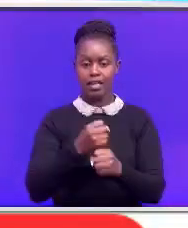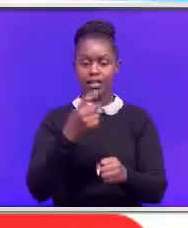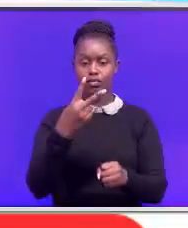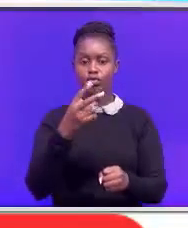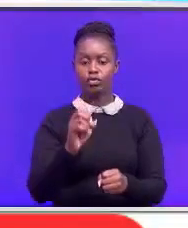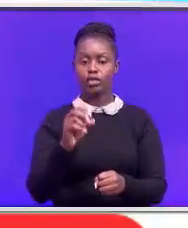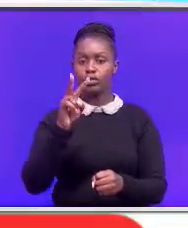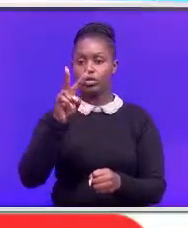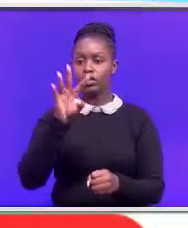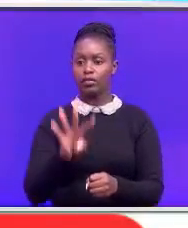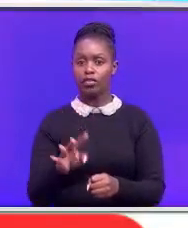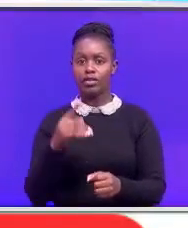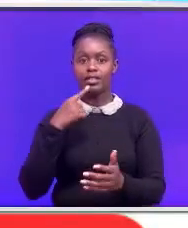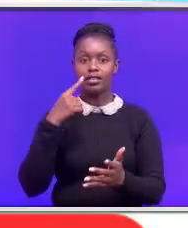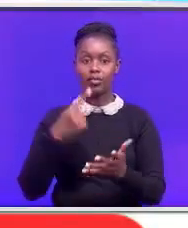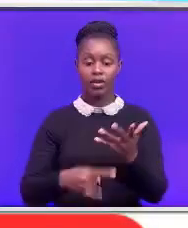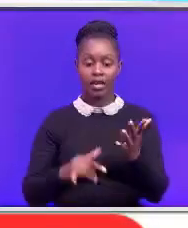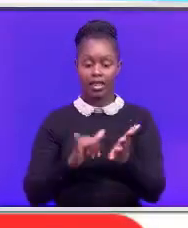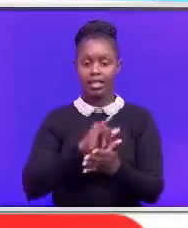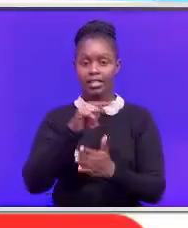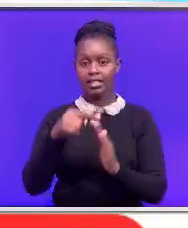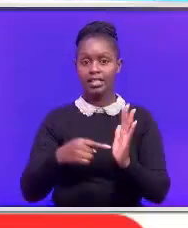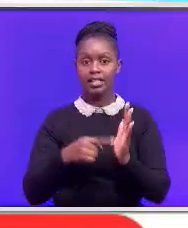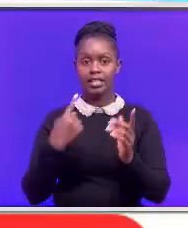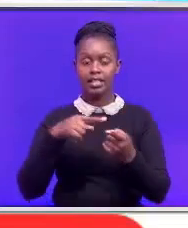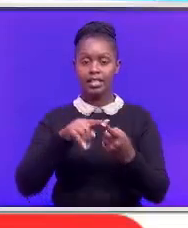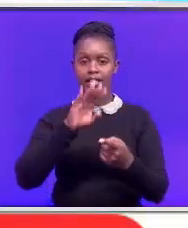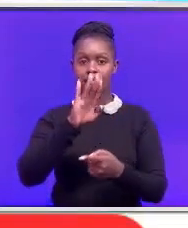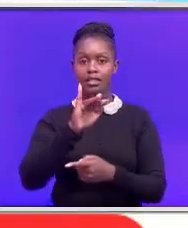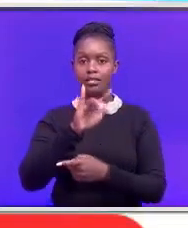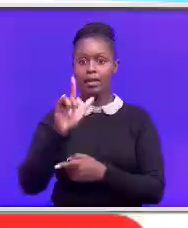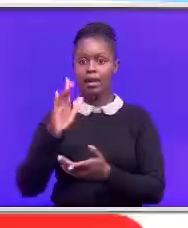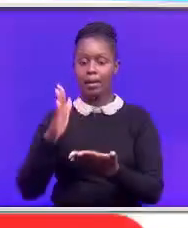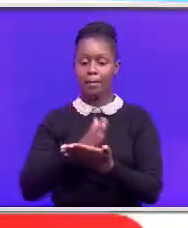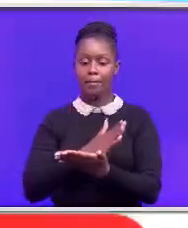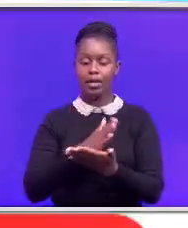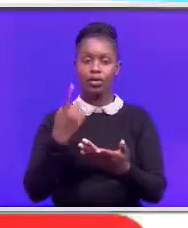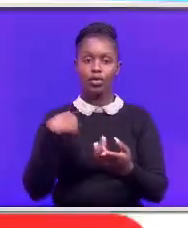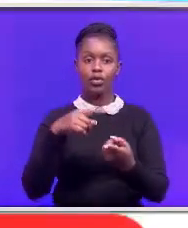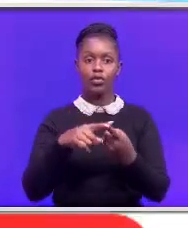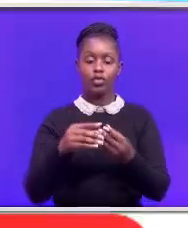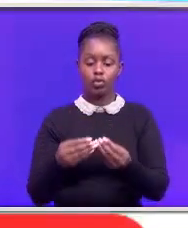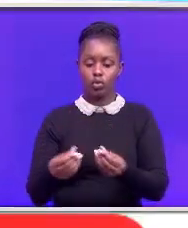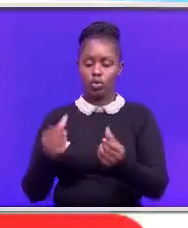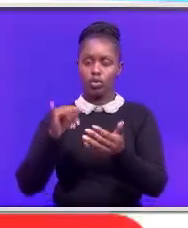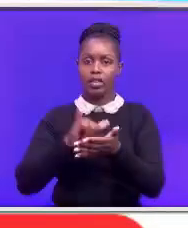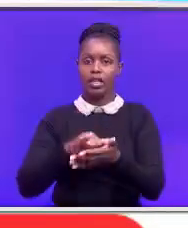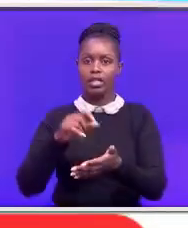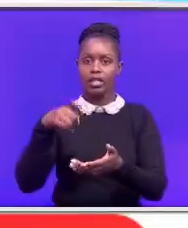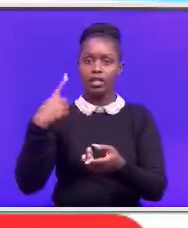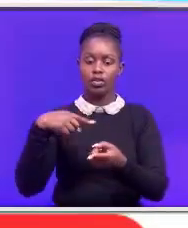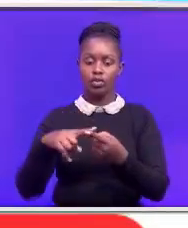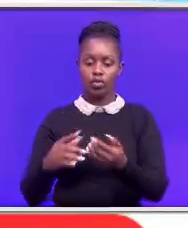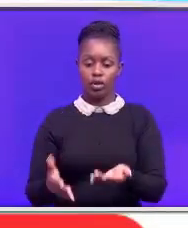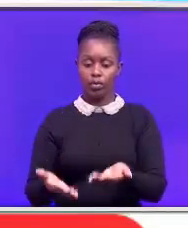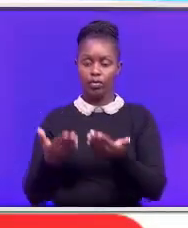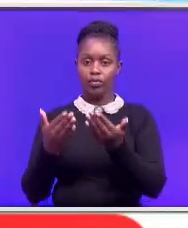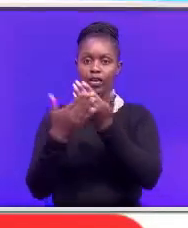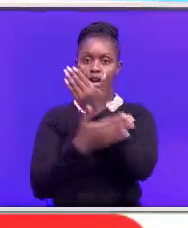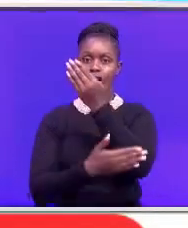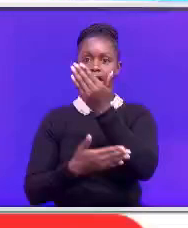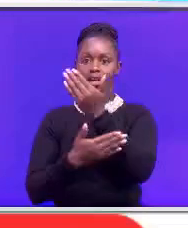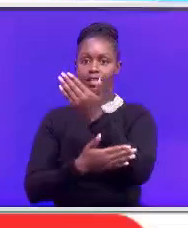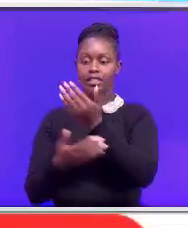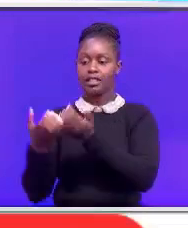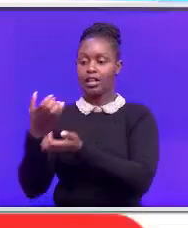2024 wakidai kuwa mswada huo ni kati ya suluhu zinazohitajika katika kuimarisha uchumi wa taifa.